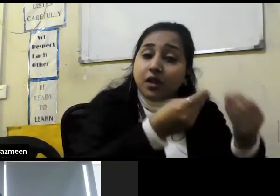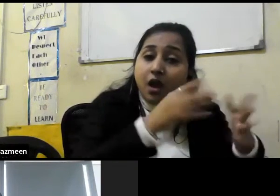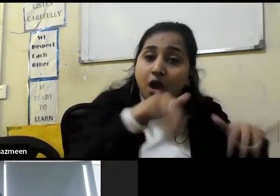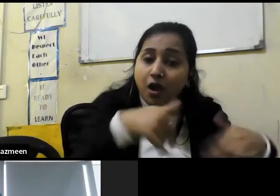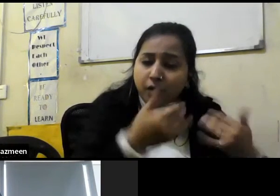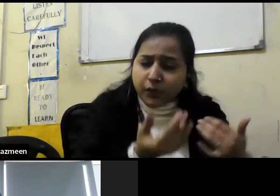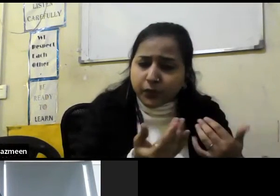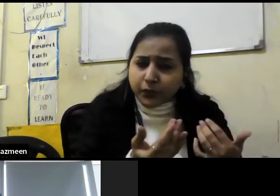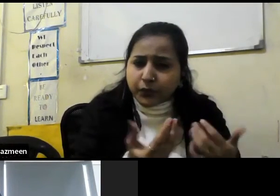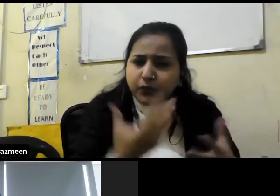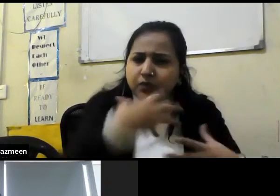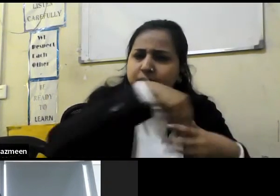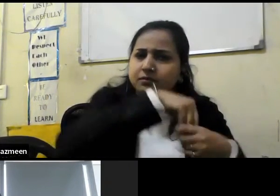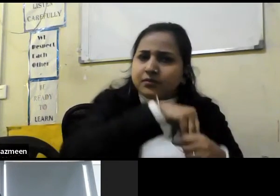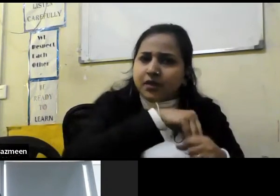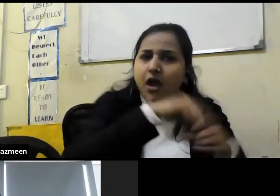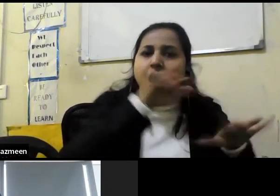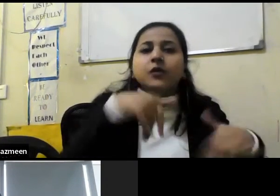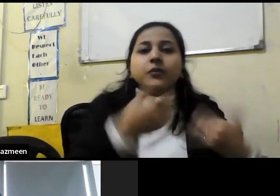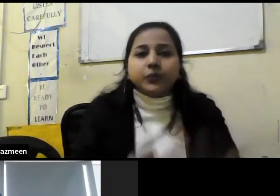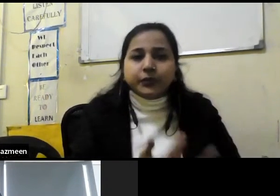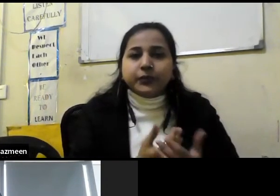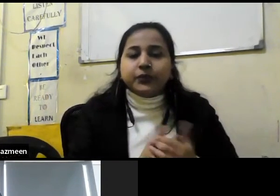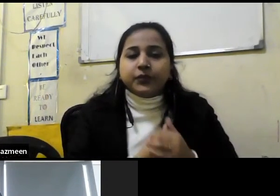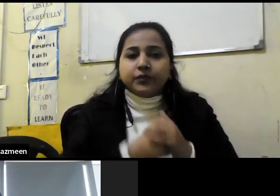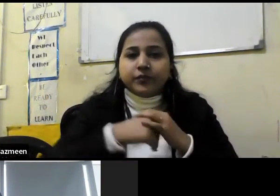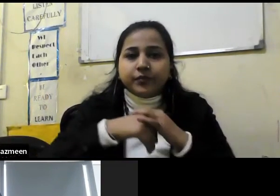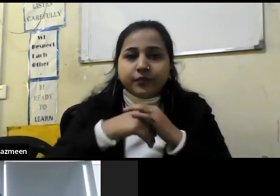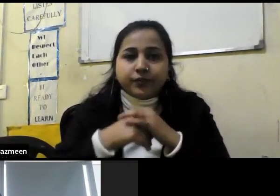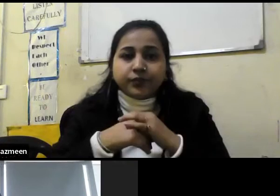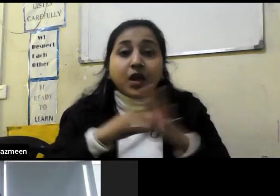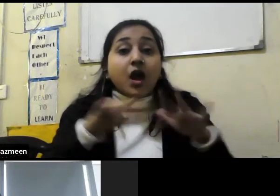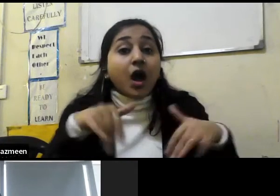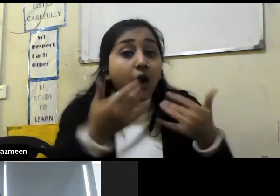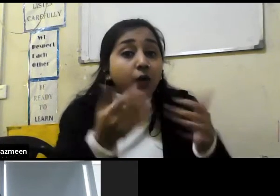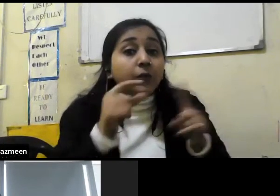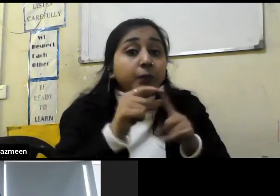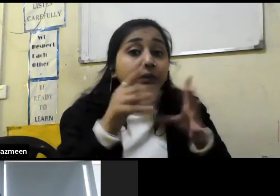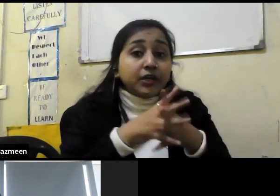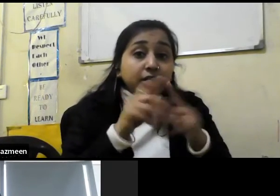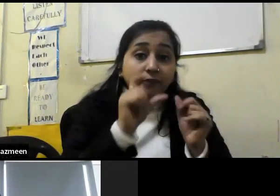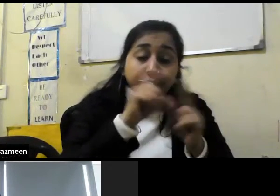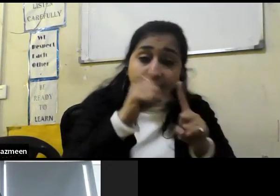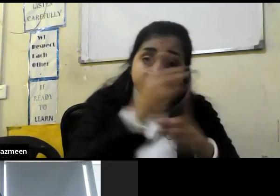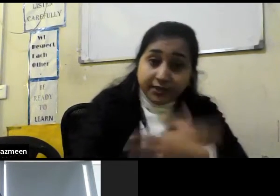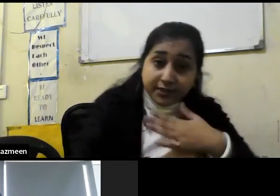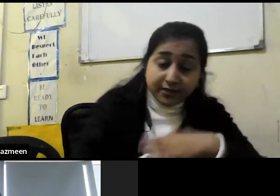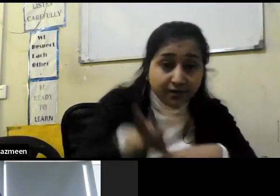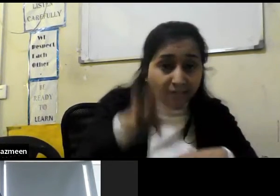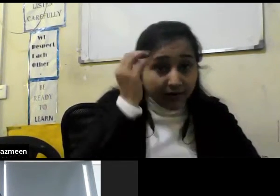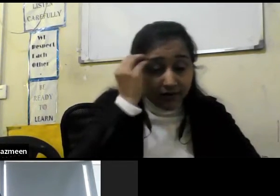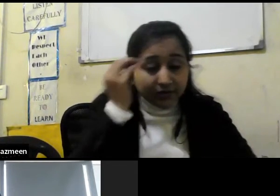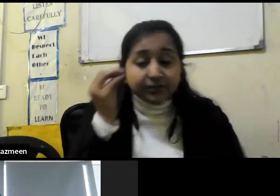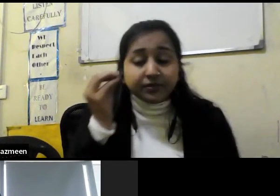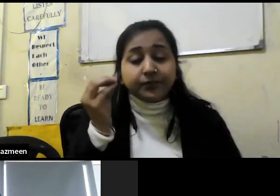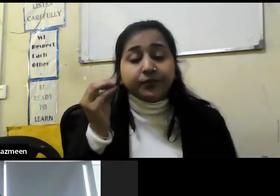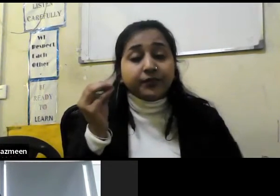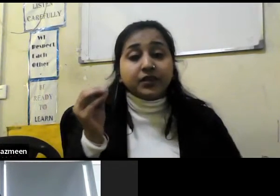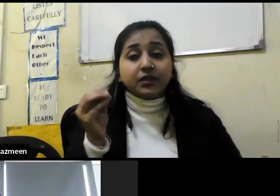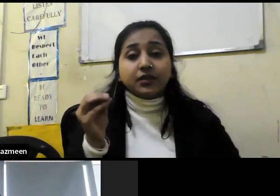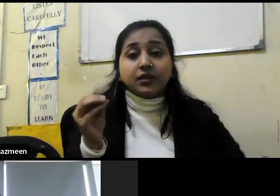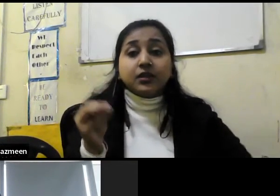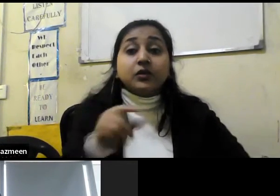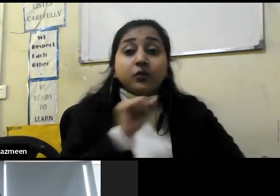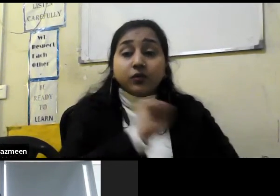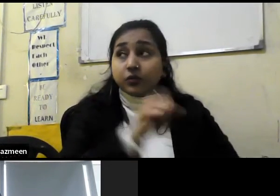मेनस्ट्रीम पीडब्ल्यूडीज? And on the other hand, how can PWDs learn these technologies? Are there any schemes that you'd like to